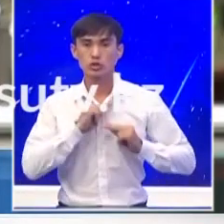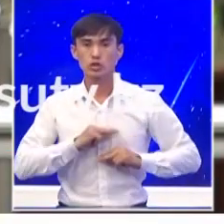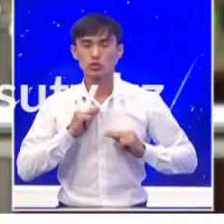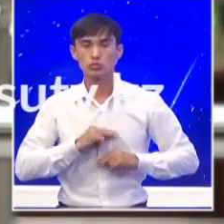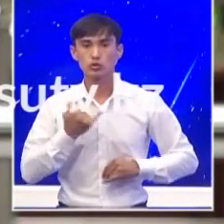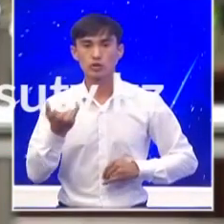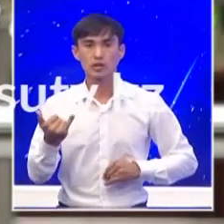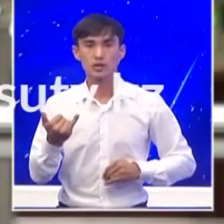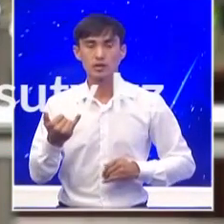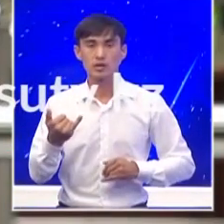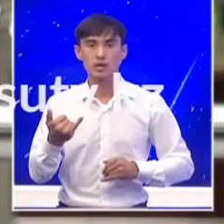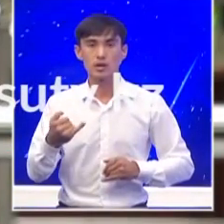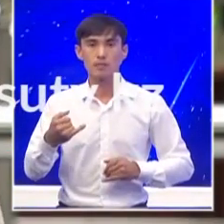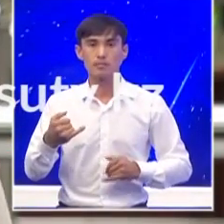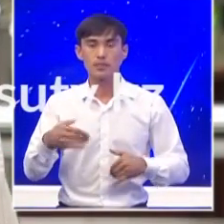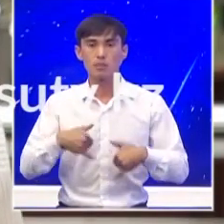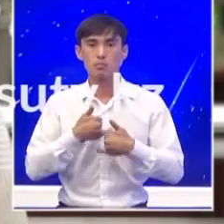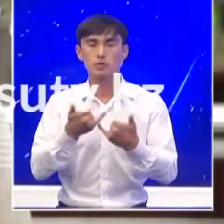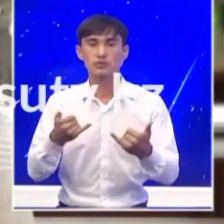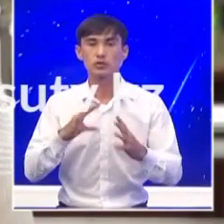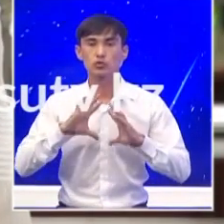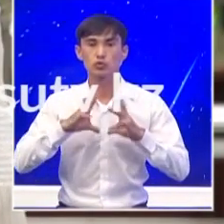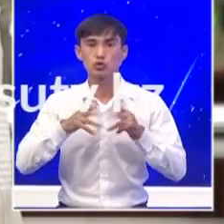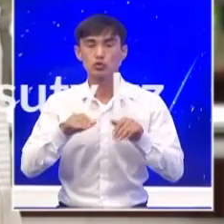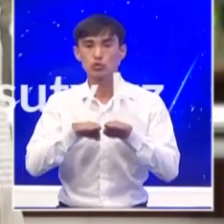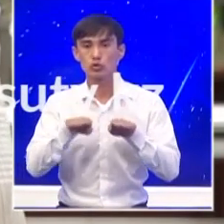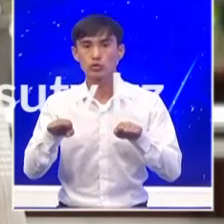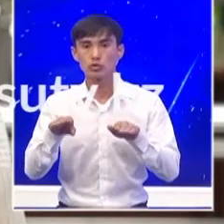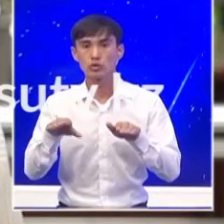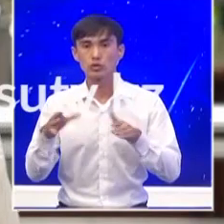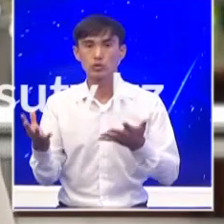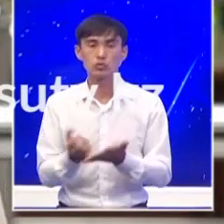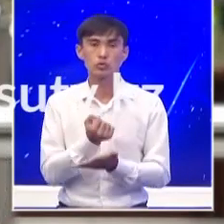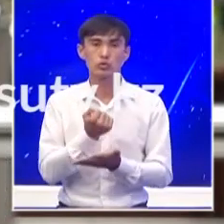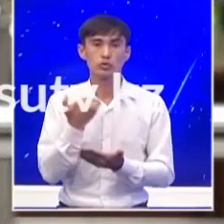жұмыстарына, әдебиетке деген қосқан дүниежүзілік деңгейдегі үлестеріне